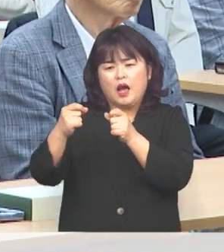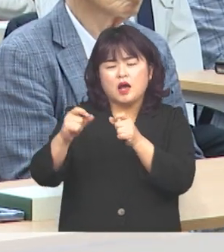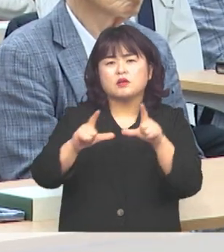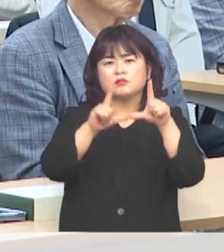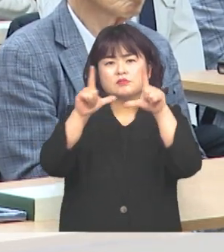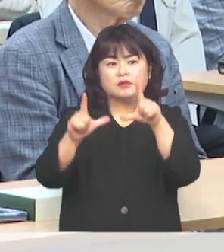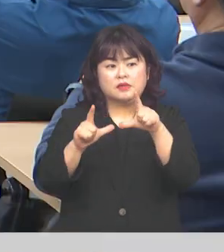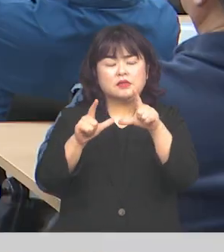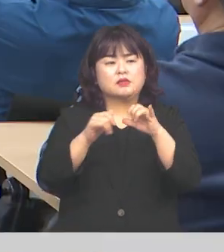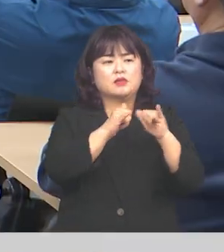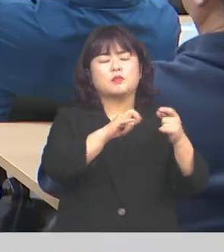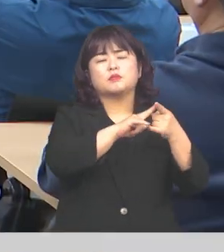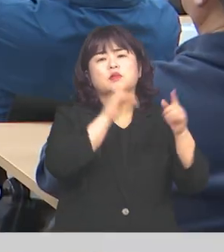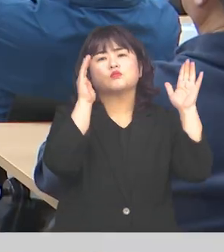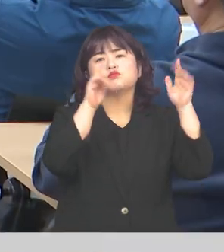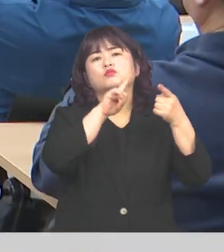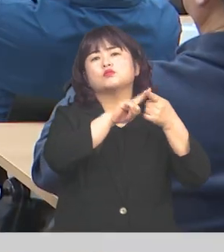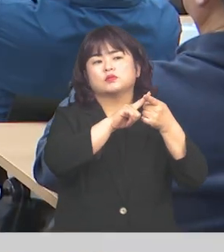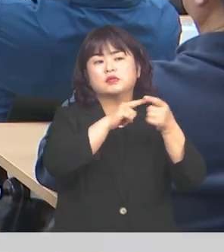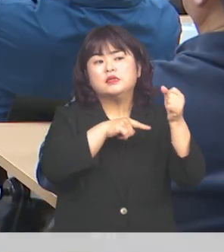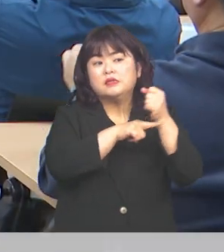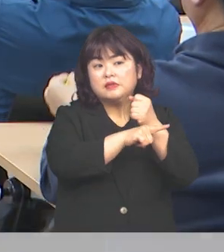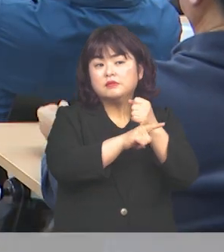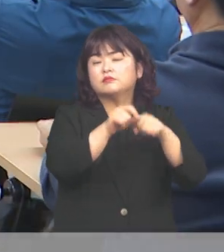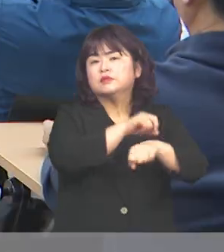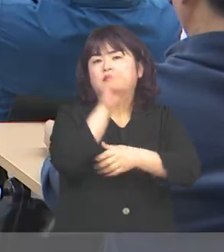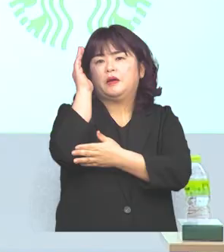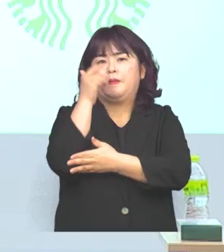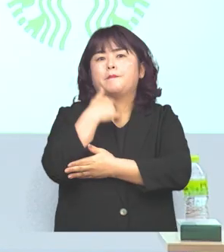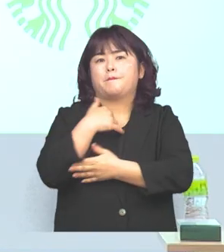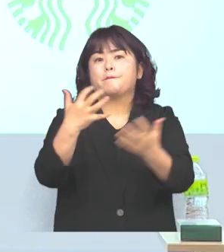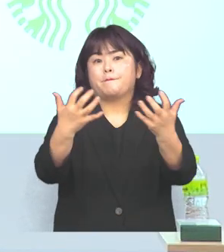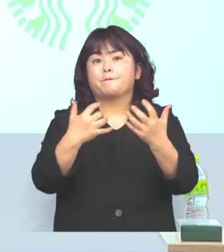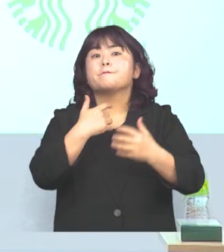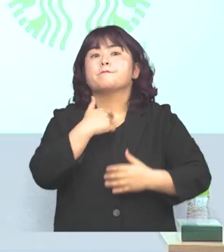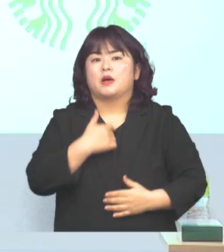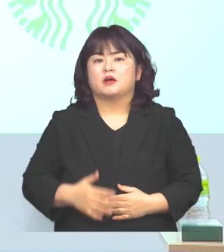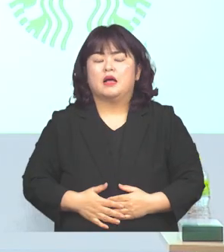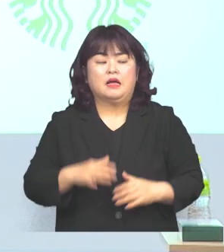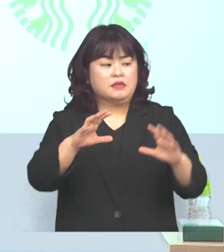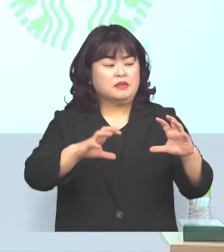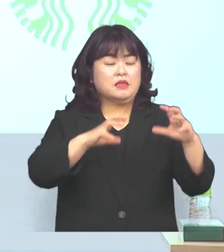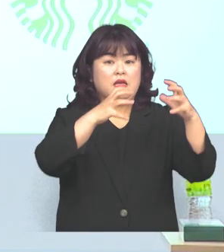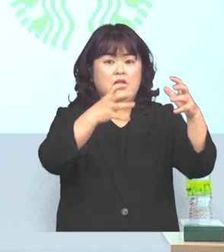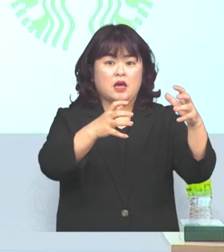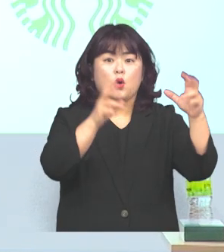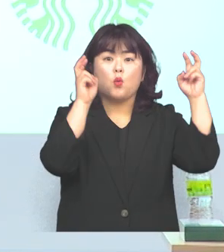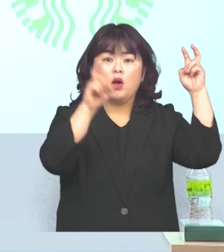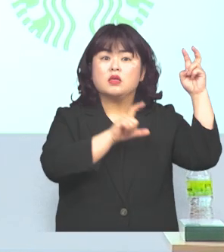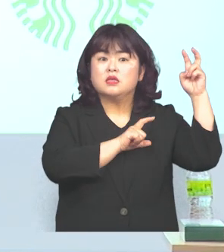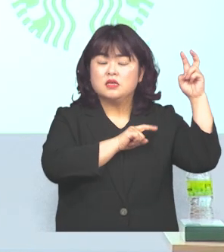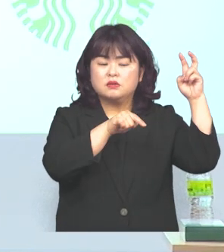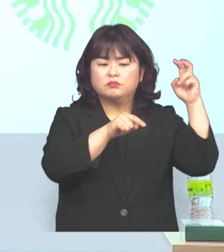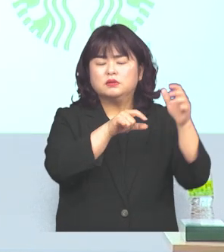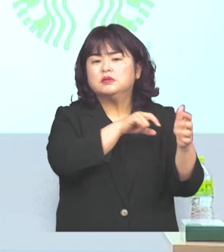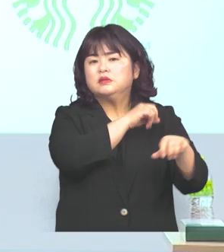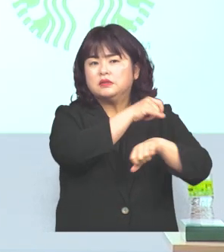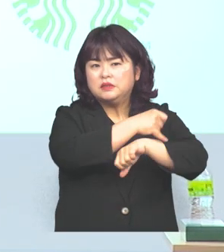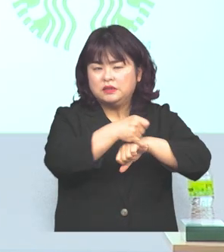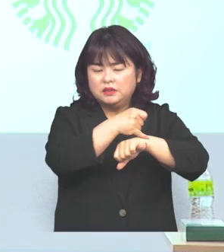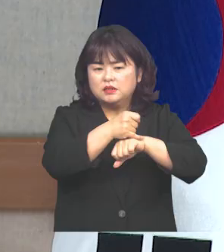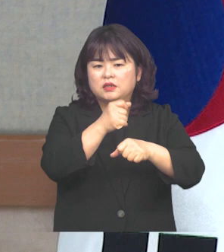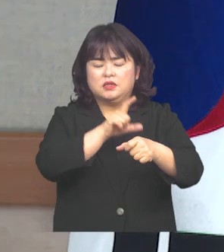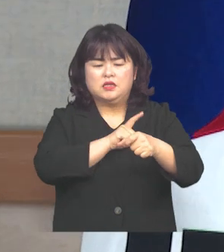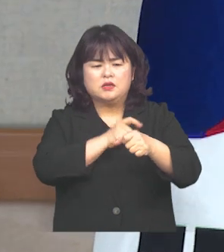있는 상징물의 인문학적 스토리를 주제로 특강을 했습니다. 이 시장은 세계적인 브랜드들의 로고와 이름이 예술,